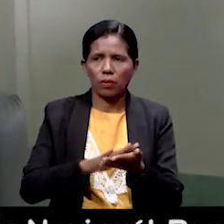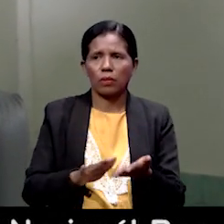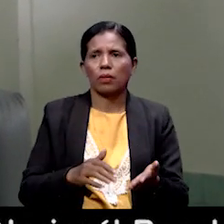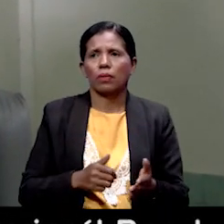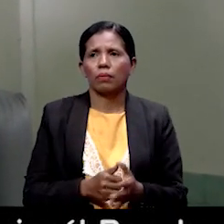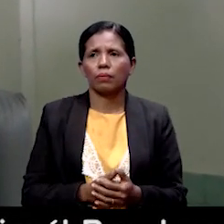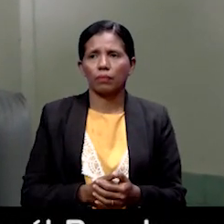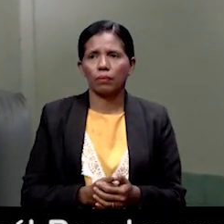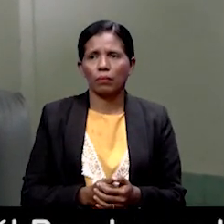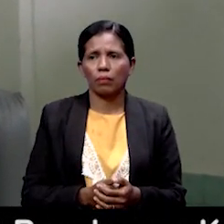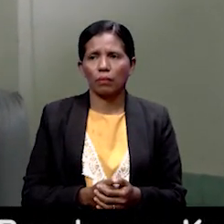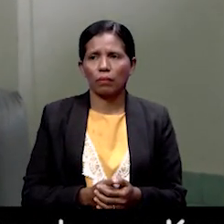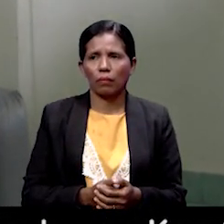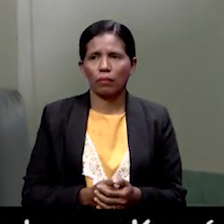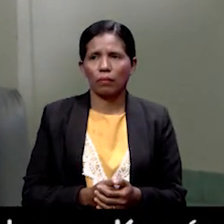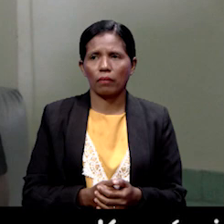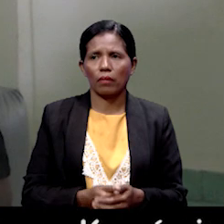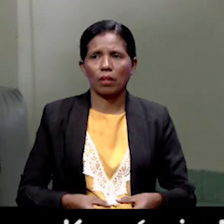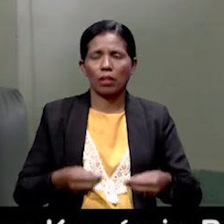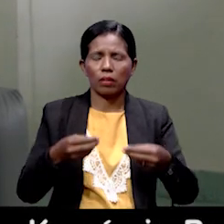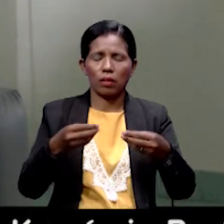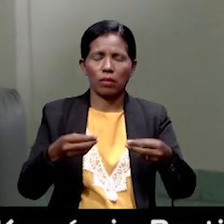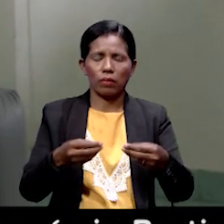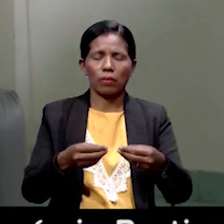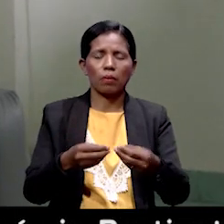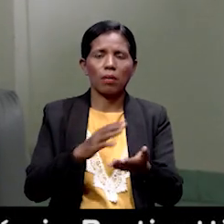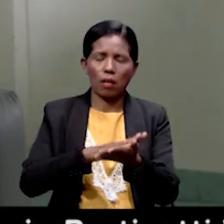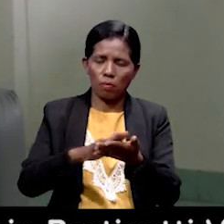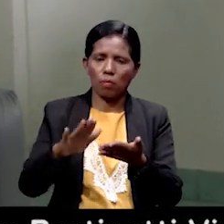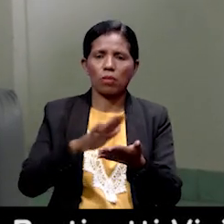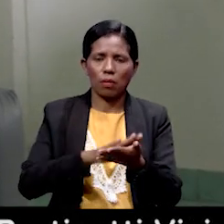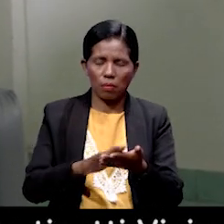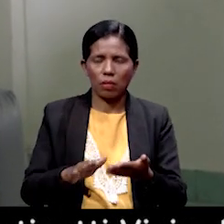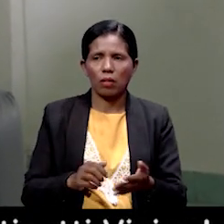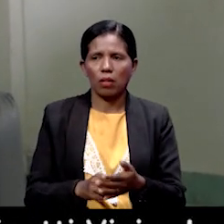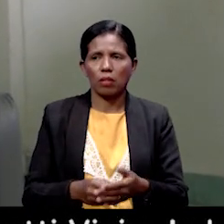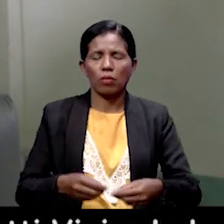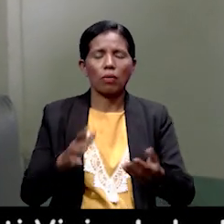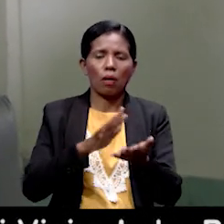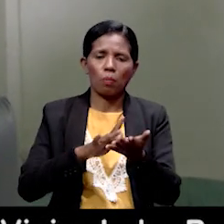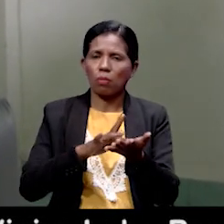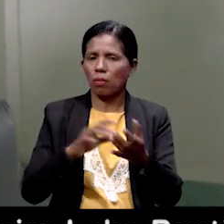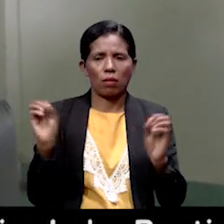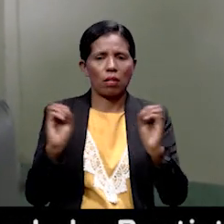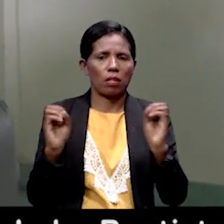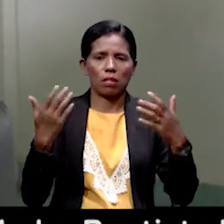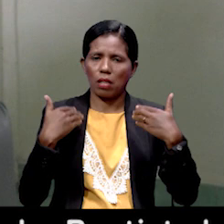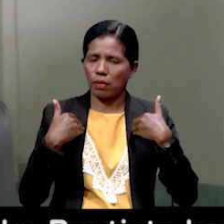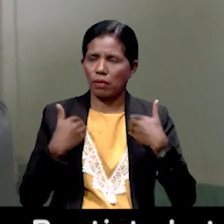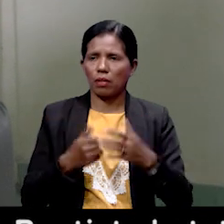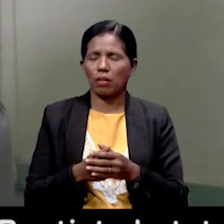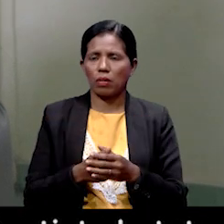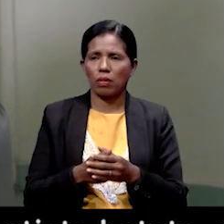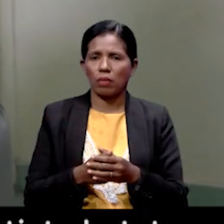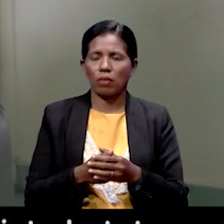ami benen por lo sira forma por sorben de tamo di hamos ne de at fo ai muruk ne lai ya sorben mai